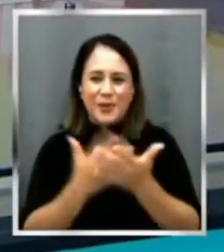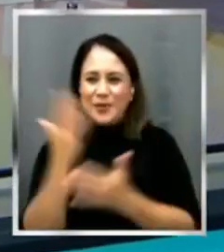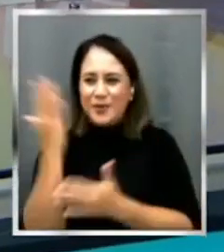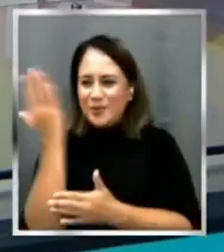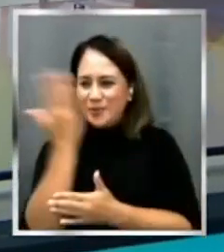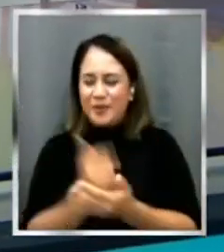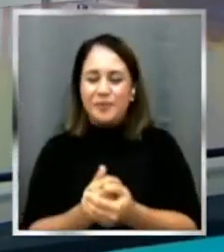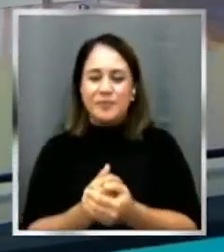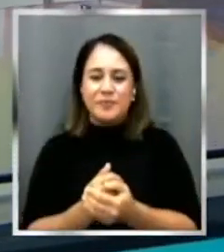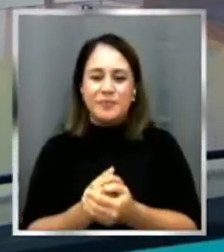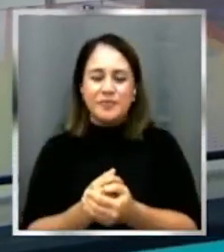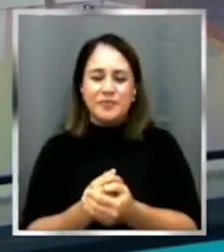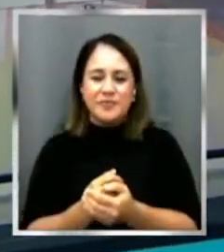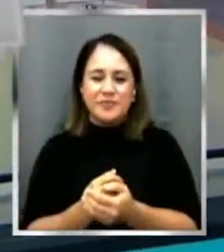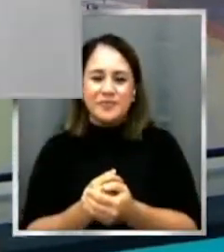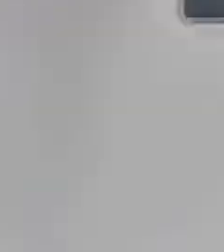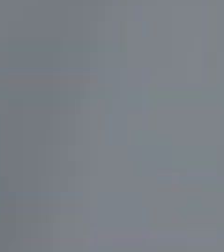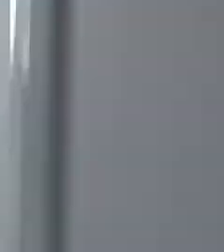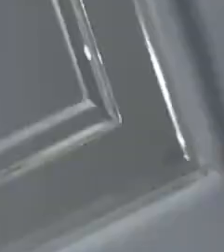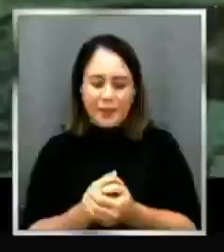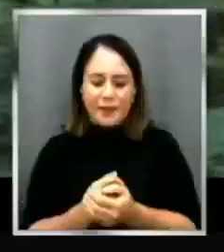Maki-chika kay Nelson Canlas.